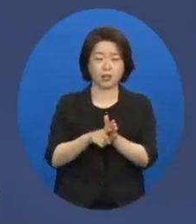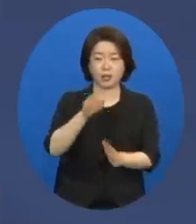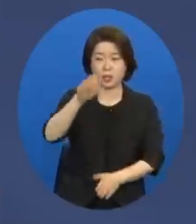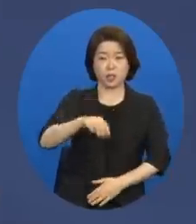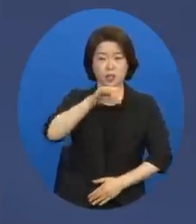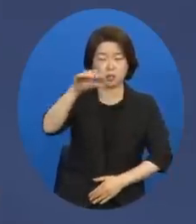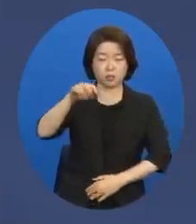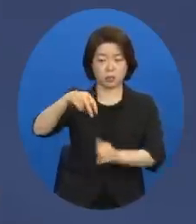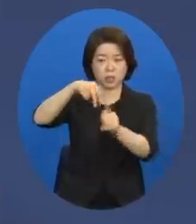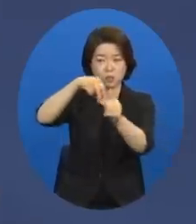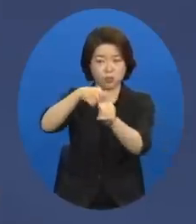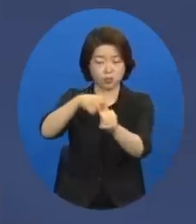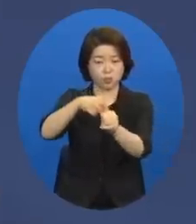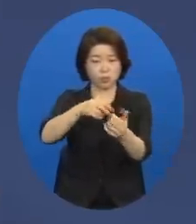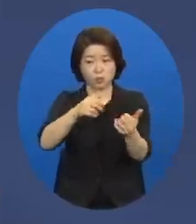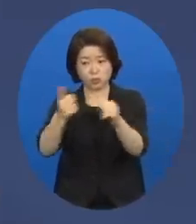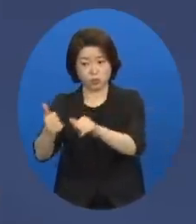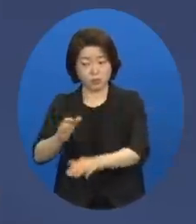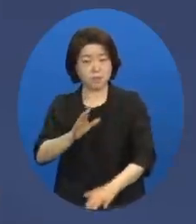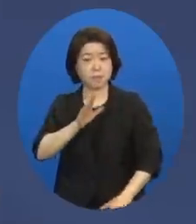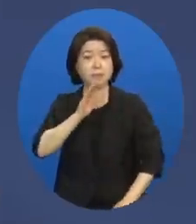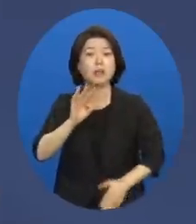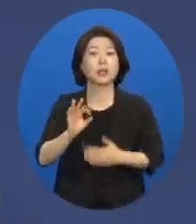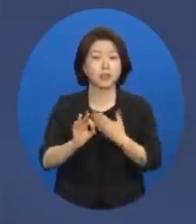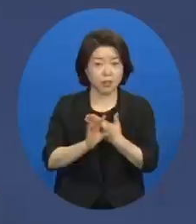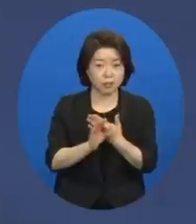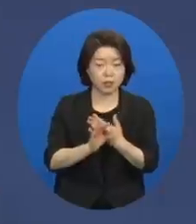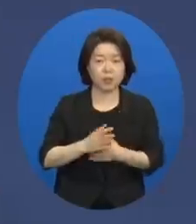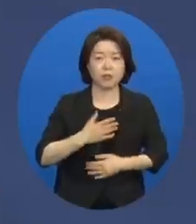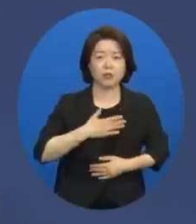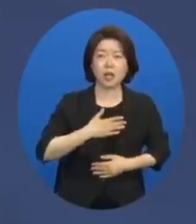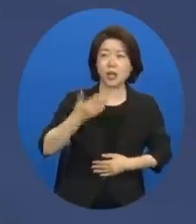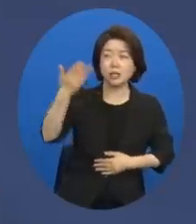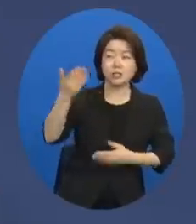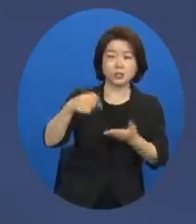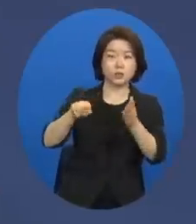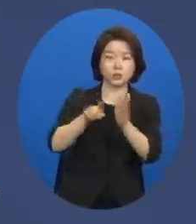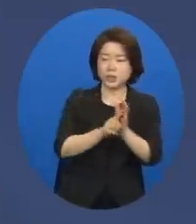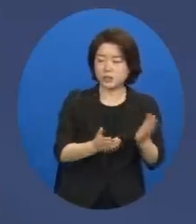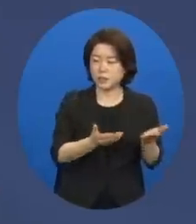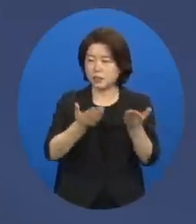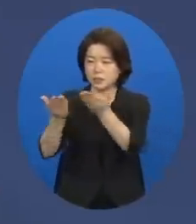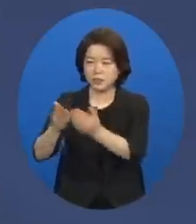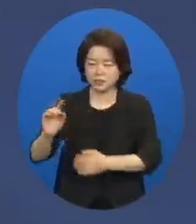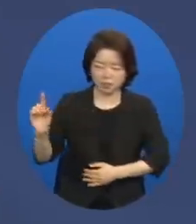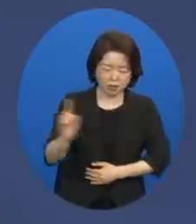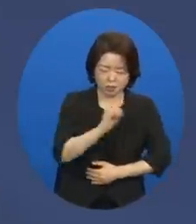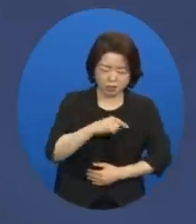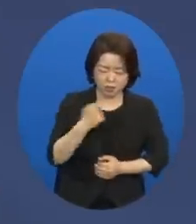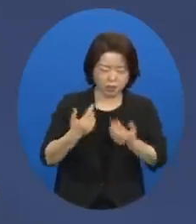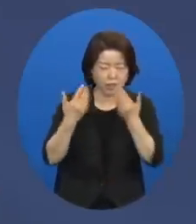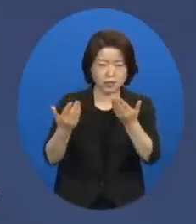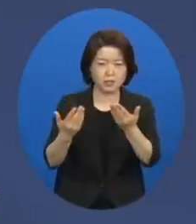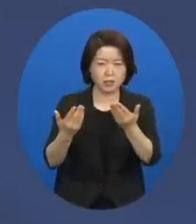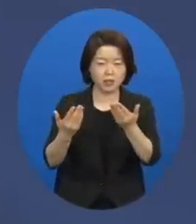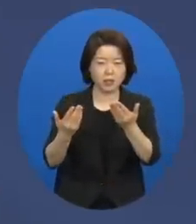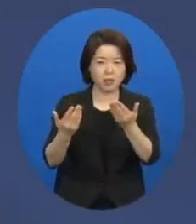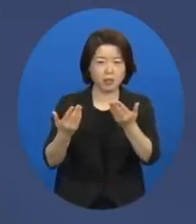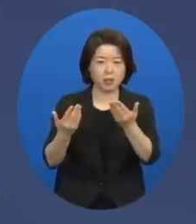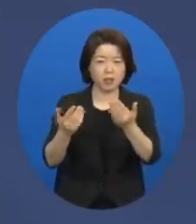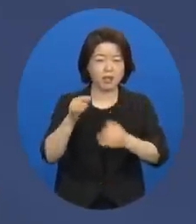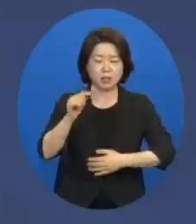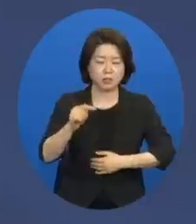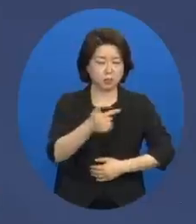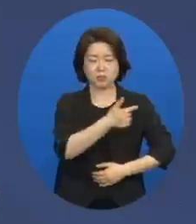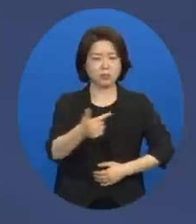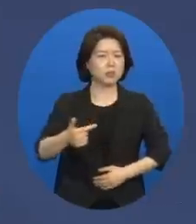십자가에 죽은 게 사실이라면 내가 그를 위하여 드리는 어떠한 희생도 결단코